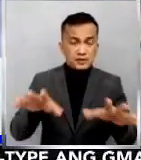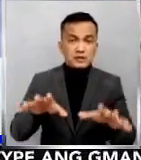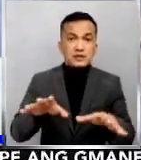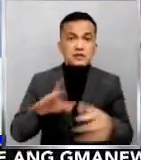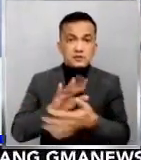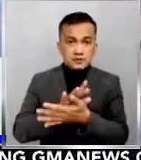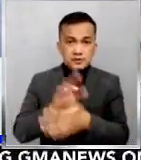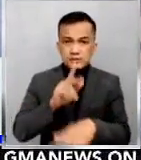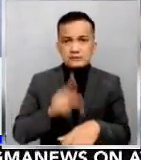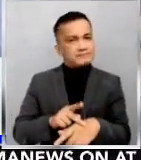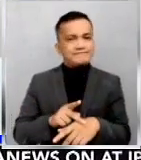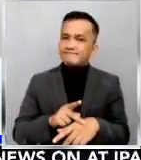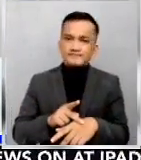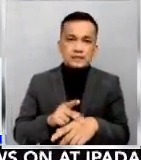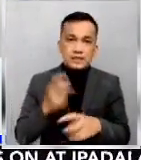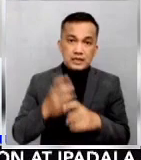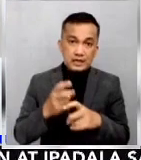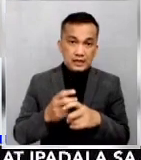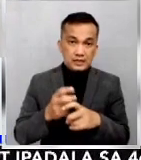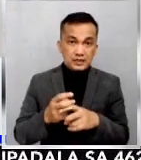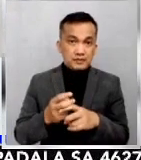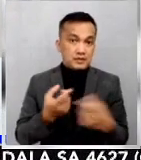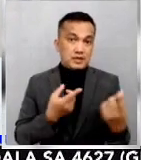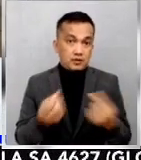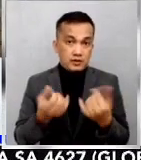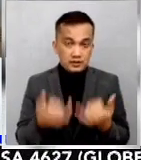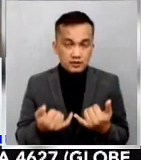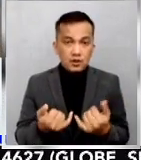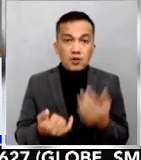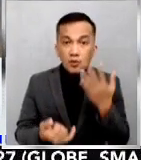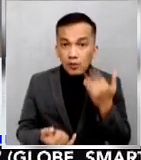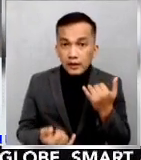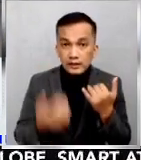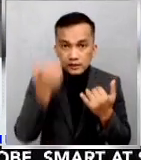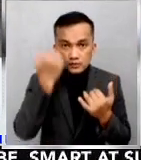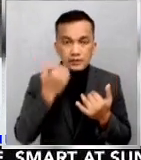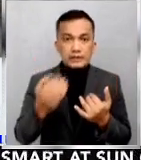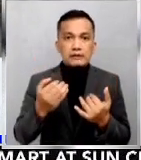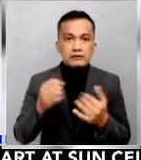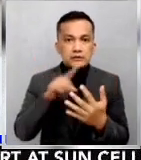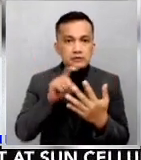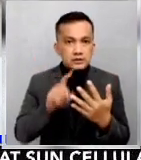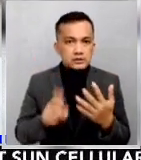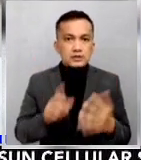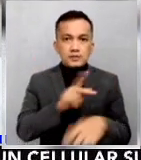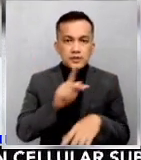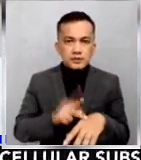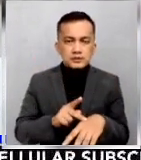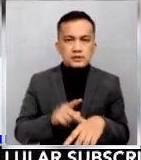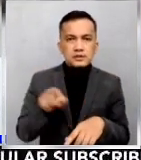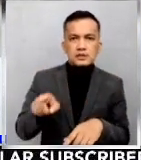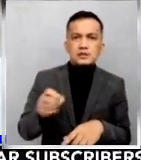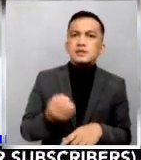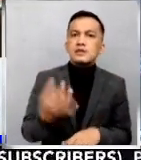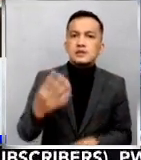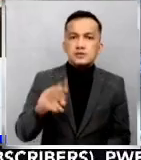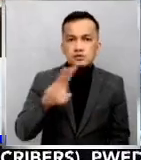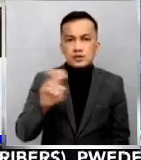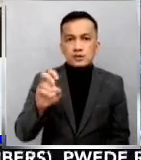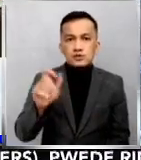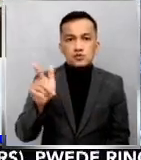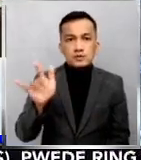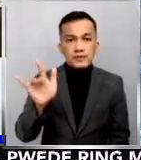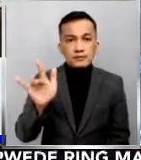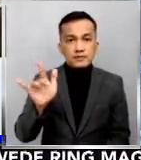itong maisakatuparan sa ngayon. Kulang na kulang ang mga contact tracer sa Pilipinas na nasa 225,000 lang ang bilang. Ayon